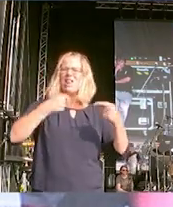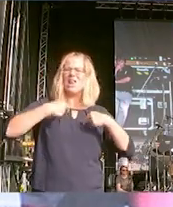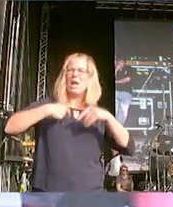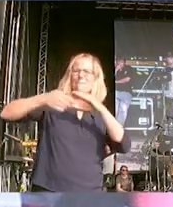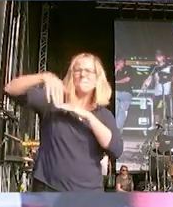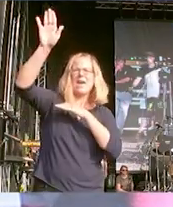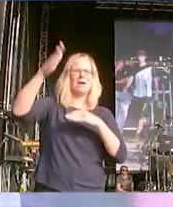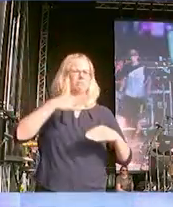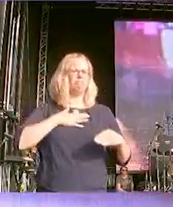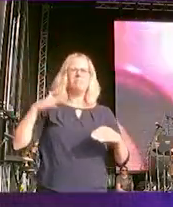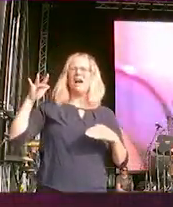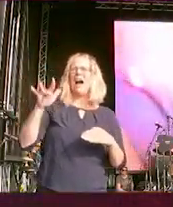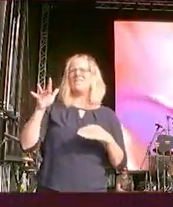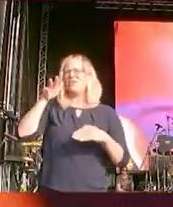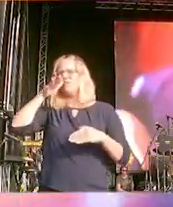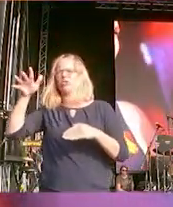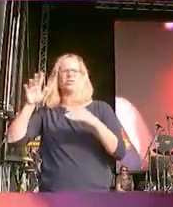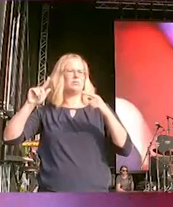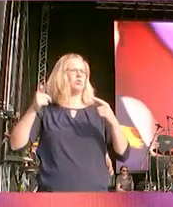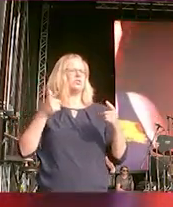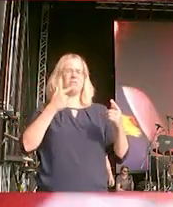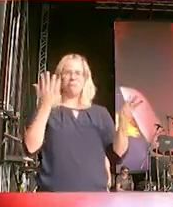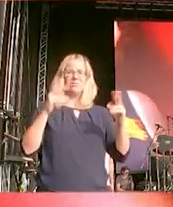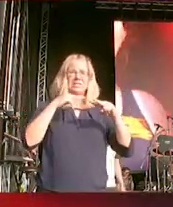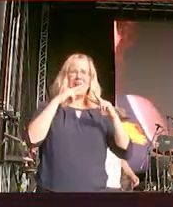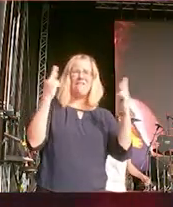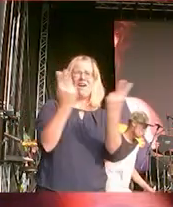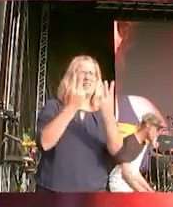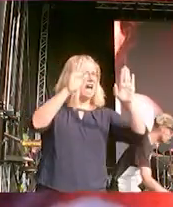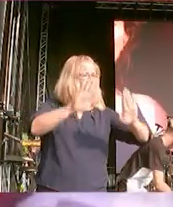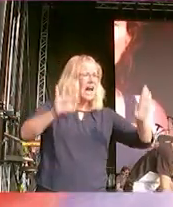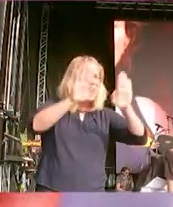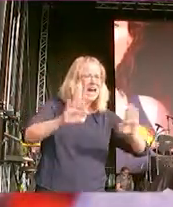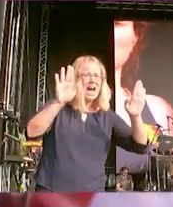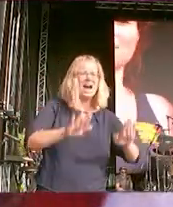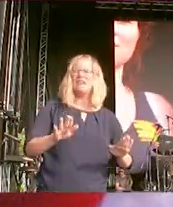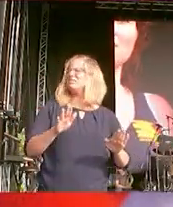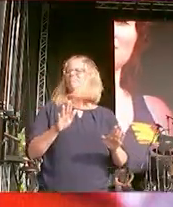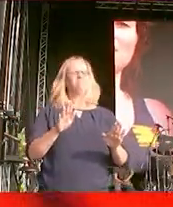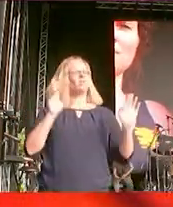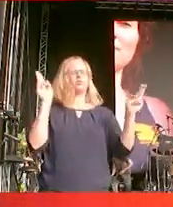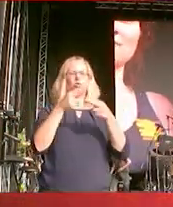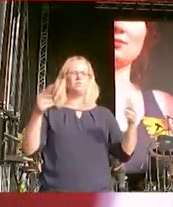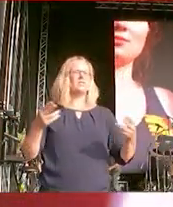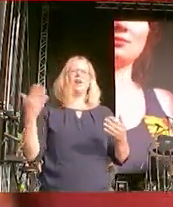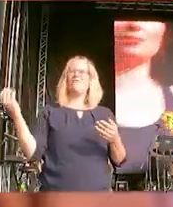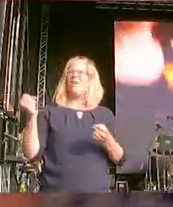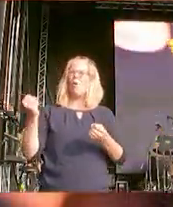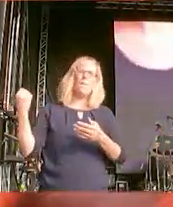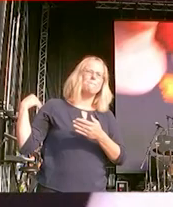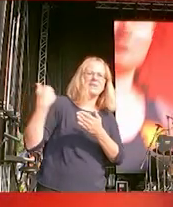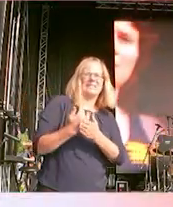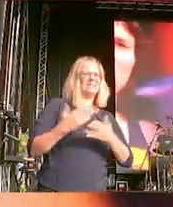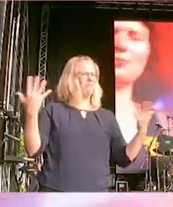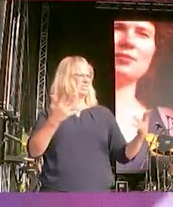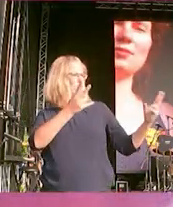Mit unserem Antifaschismus versuchen wir nicht, eine heile Welt zu verteidigen. Denn der Normalzustand war schon immer schrecklich für die